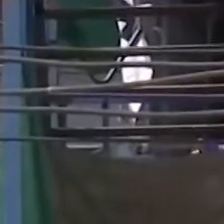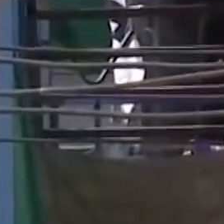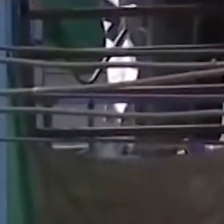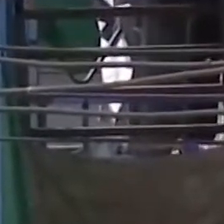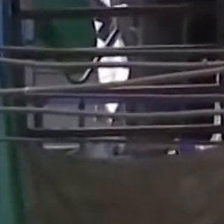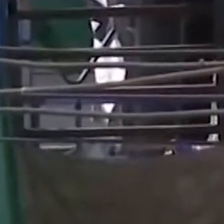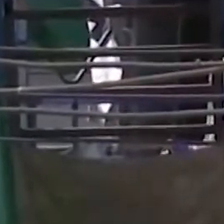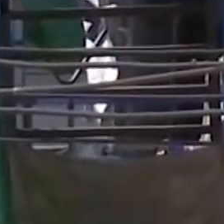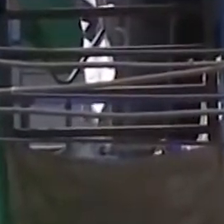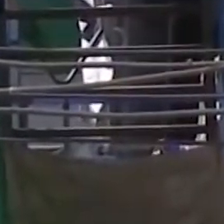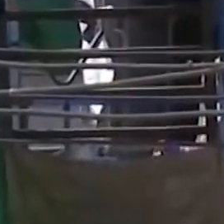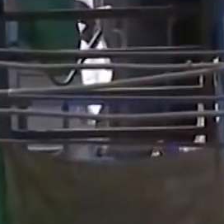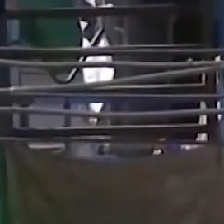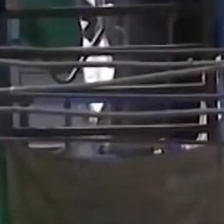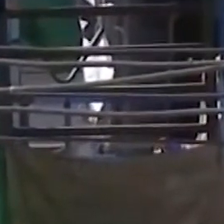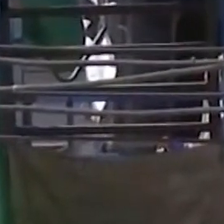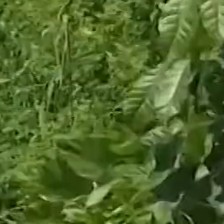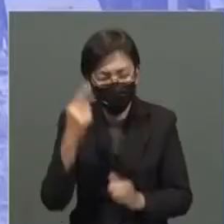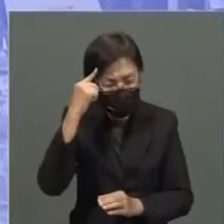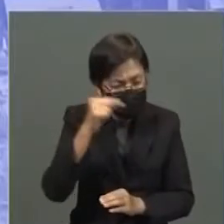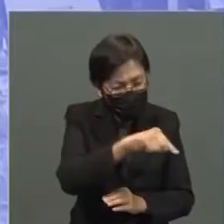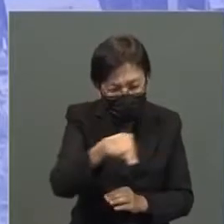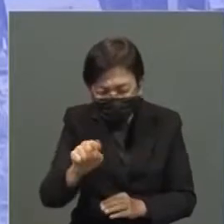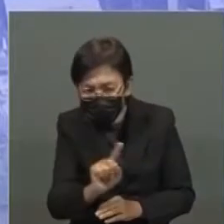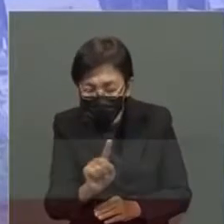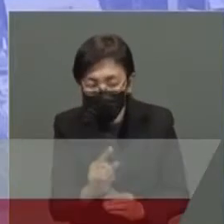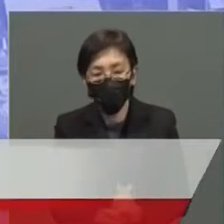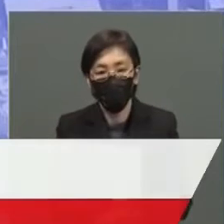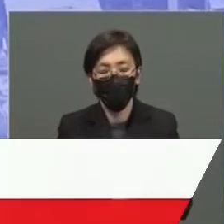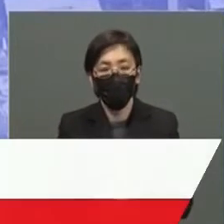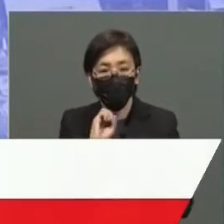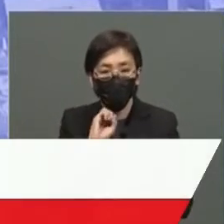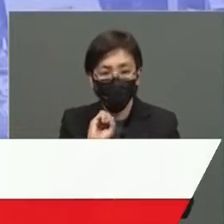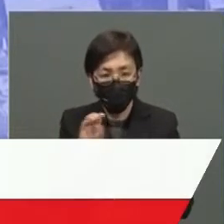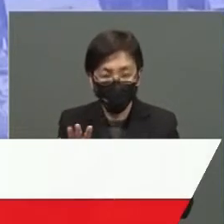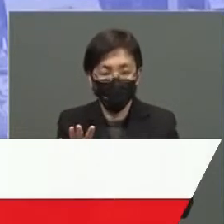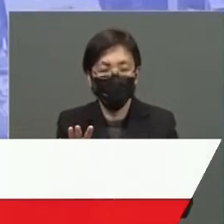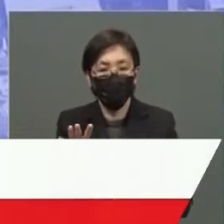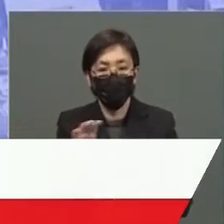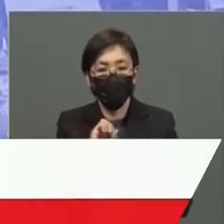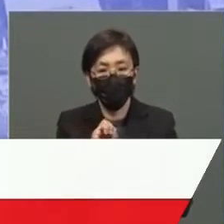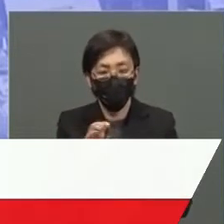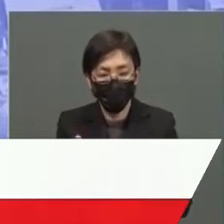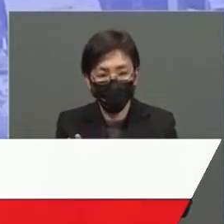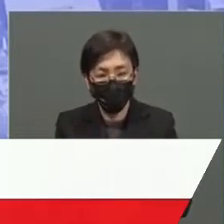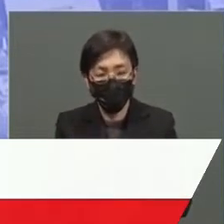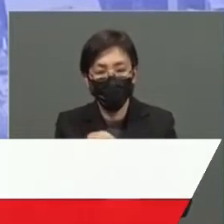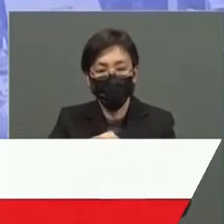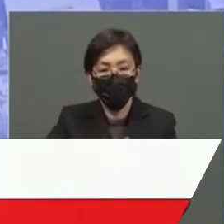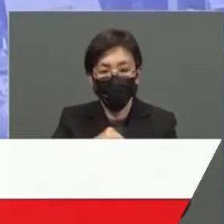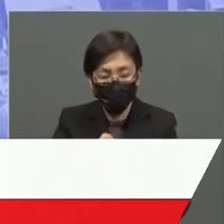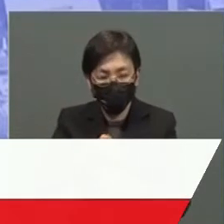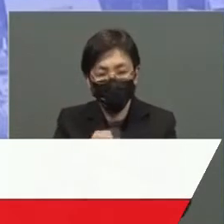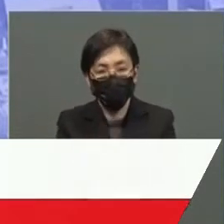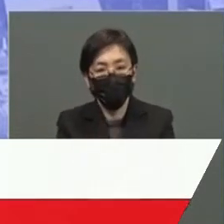ก็ชาวกัมพูชาค่ะขอแจ้งให้กับผู้เป็นเอ่อปักผู้ประกอบการ